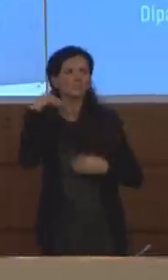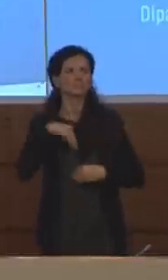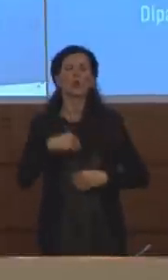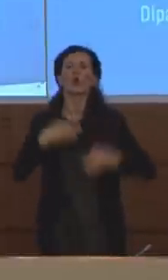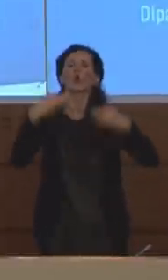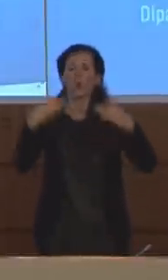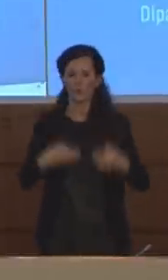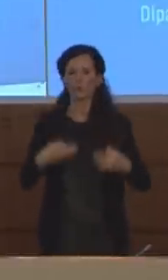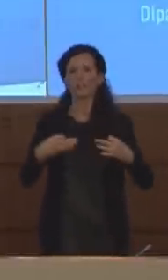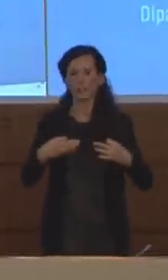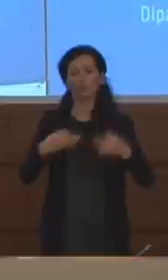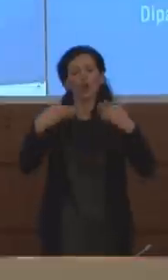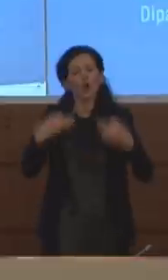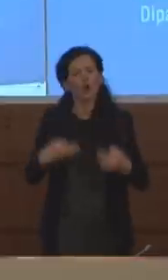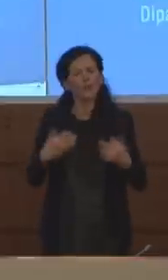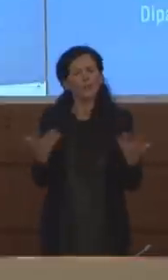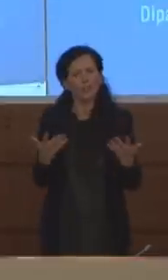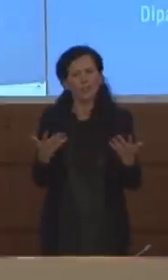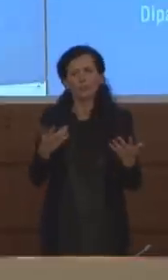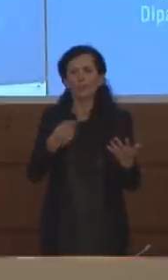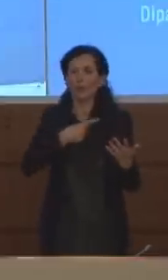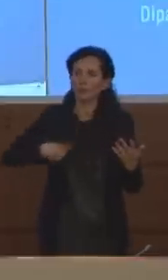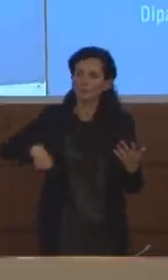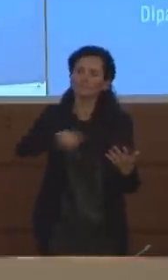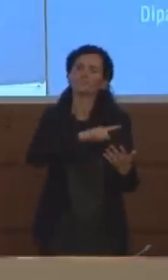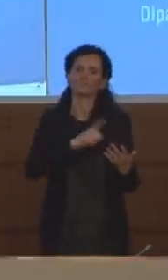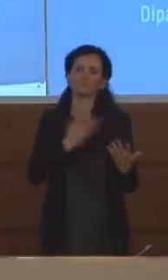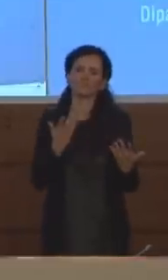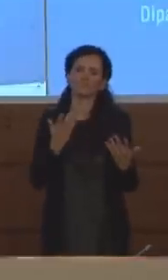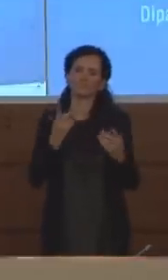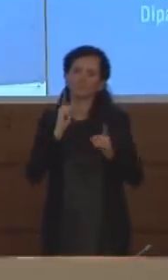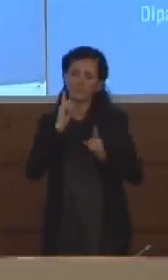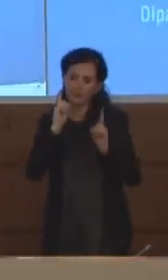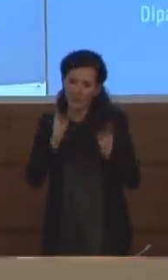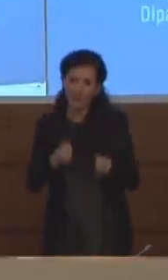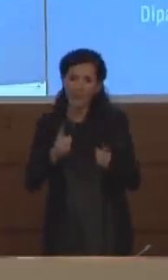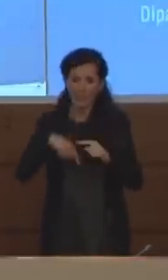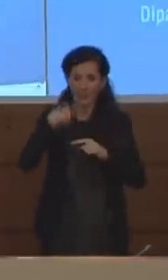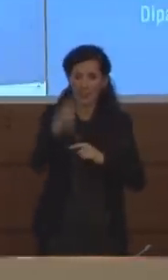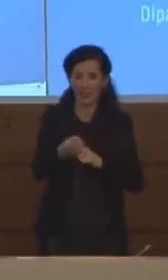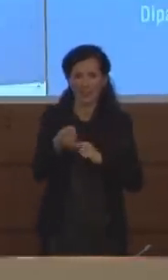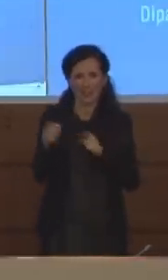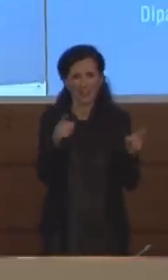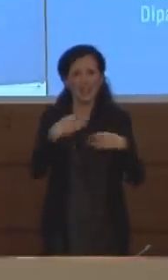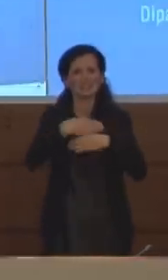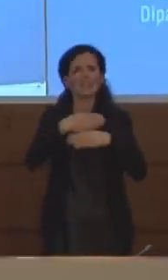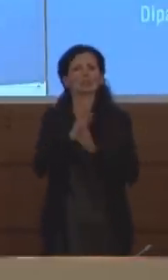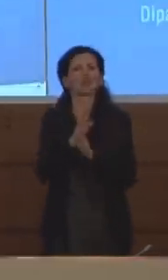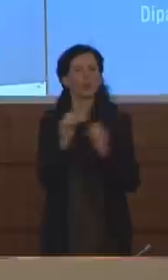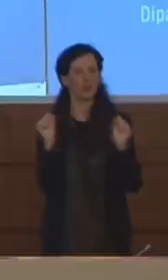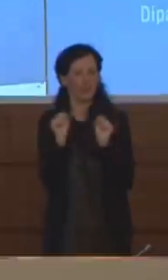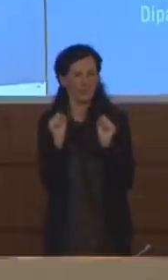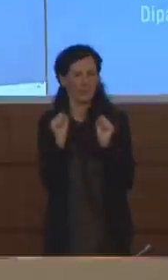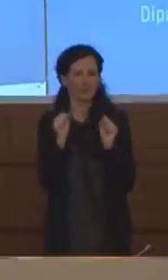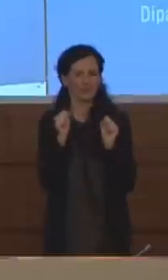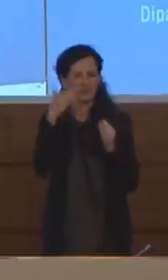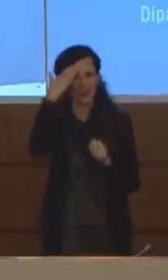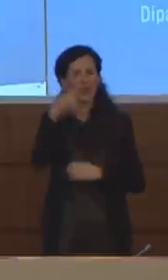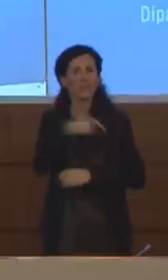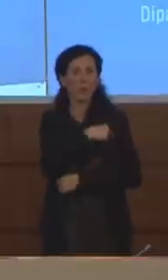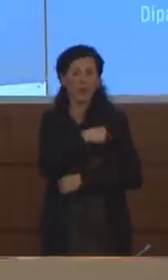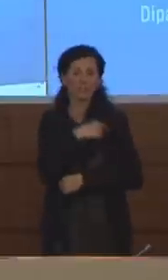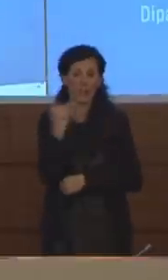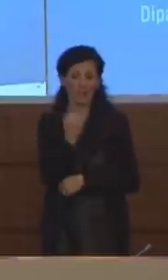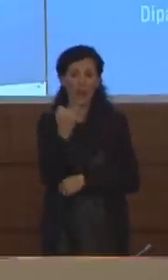nel fatto che dobbiamo fare in modo che nella prossima stagione influenzale la maggioranza delle persone sia coperta rispetto a